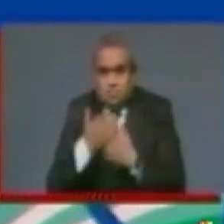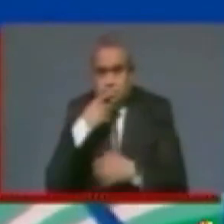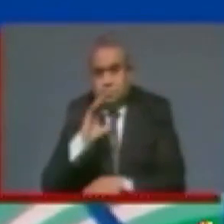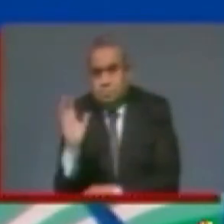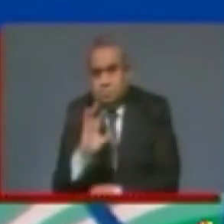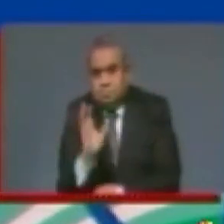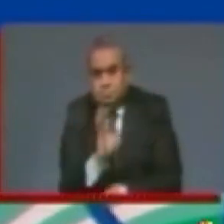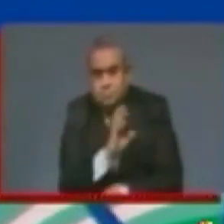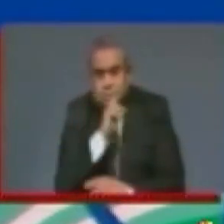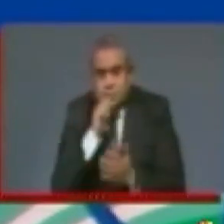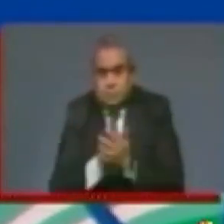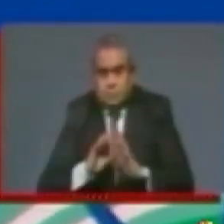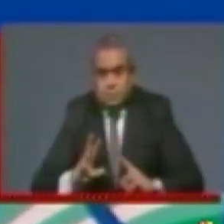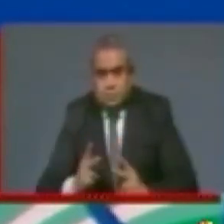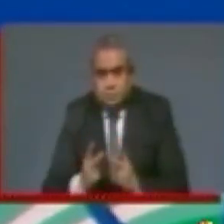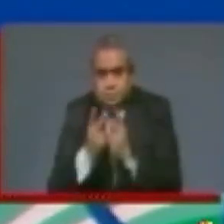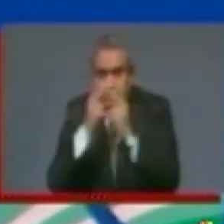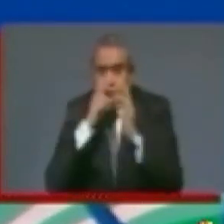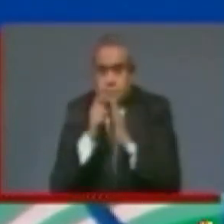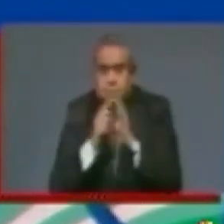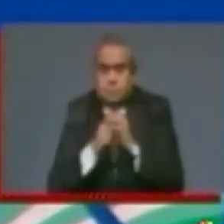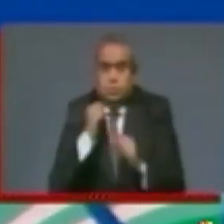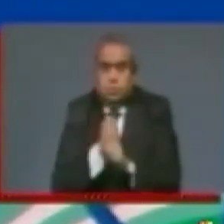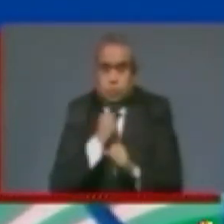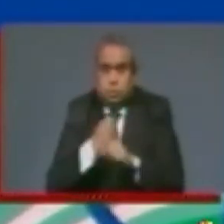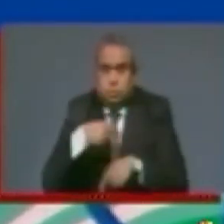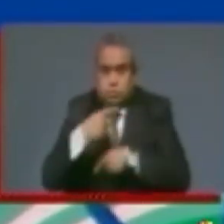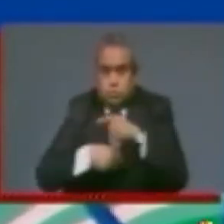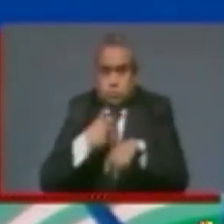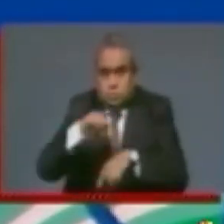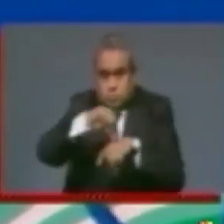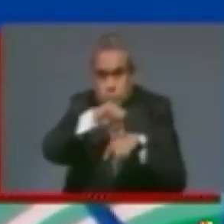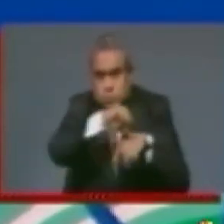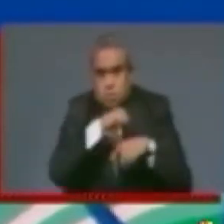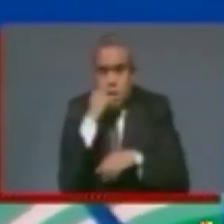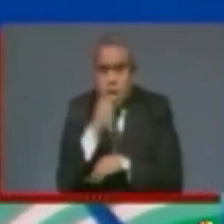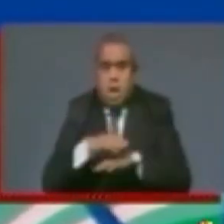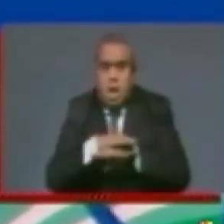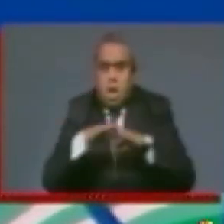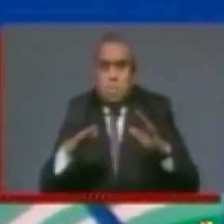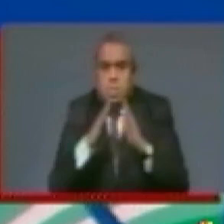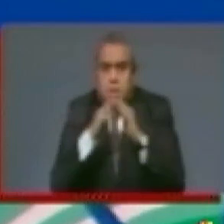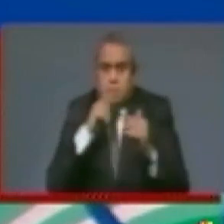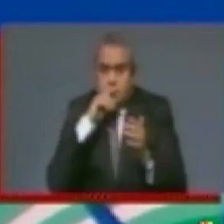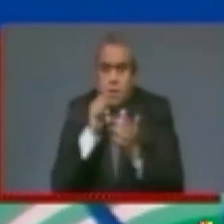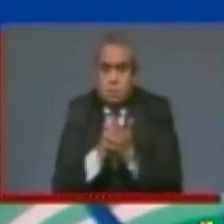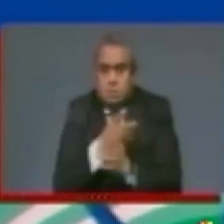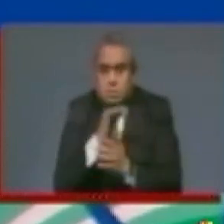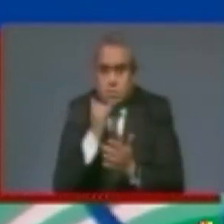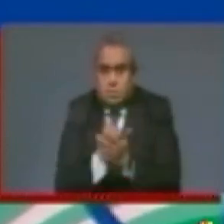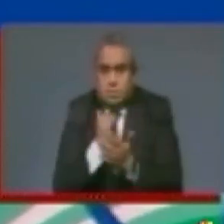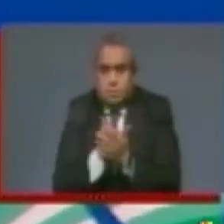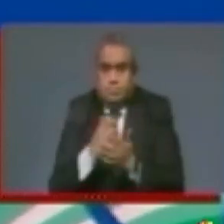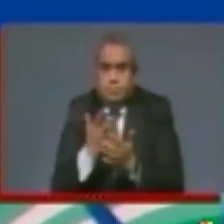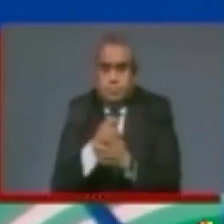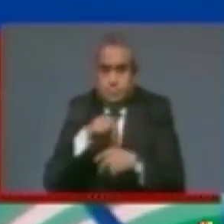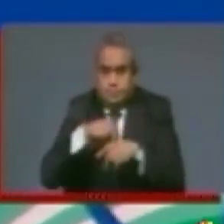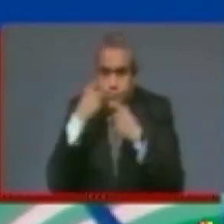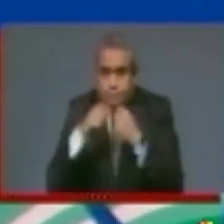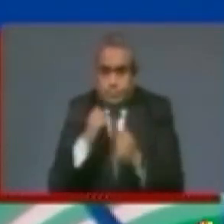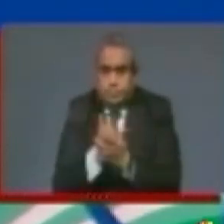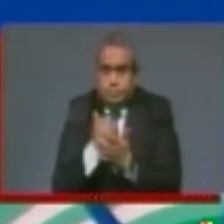التنميه والتطوير تمتد لكل بقعه من ارض مصر عشان كل مواطن موجود على هذه الاراضي